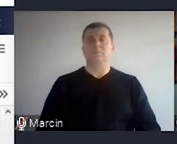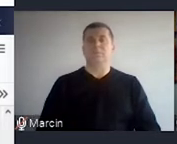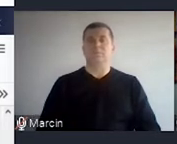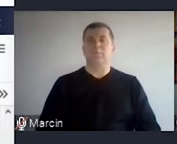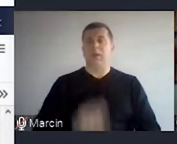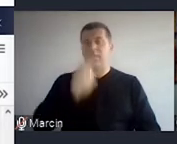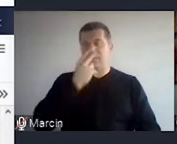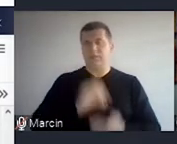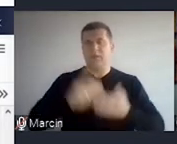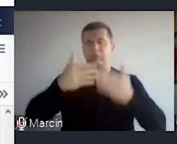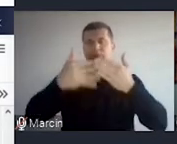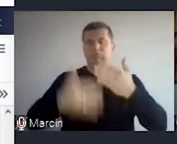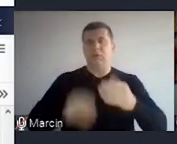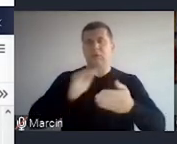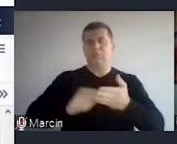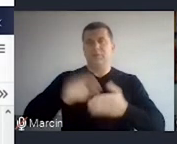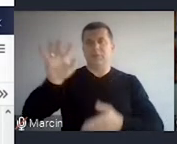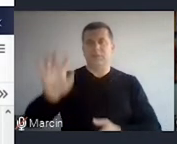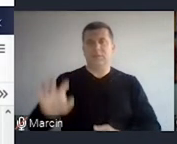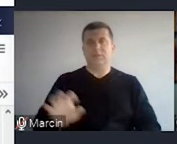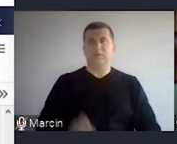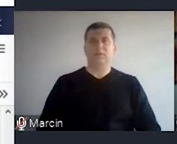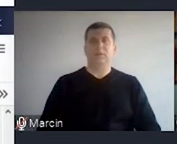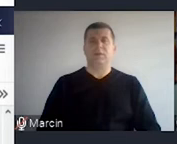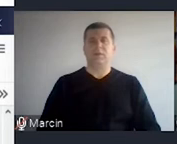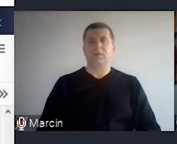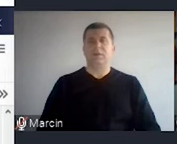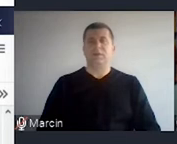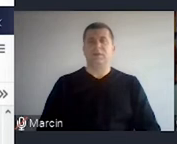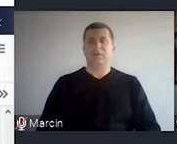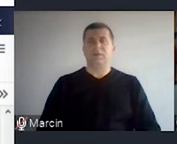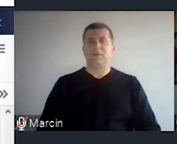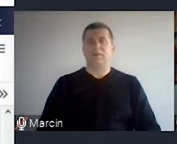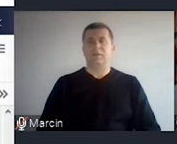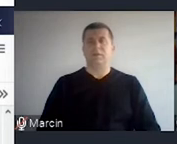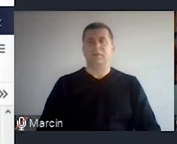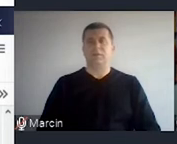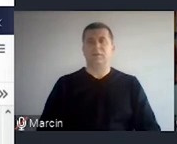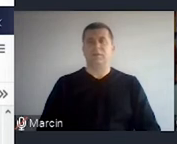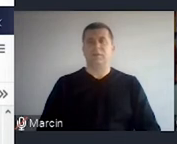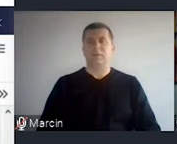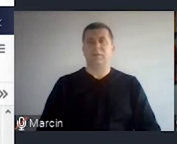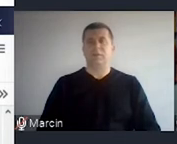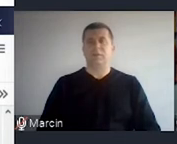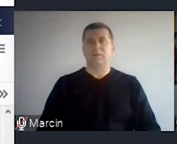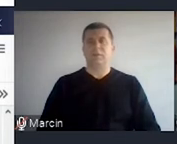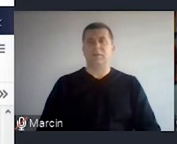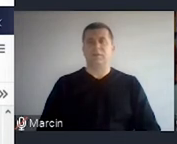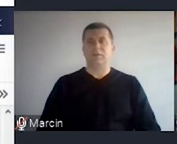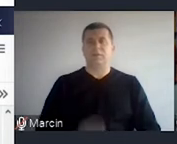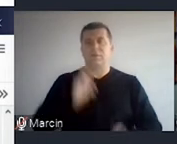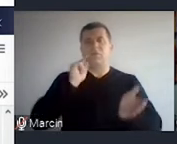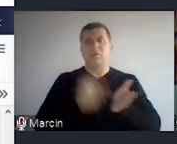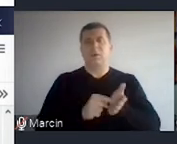Ale widzę, że się piszą. Widzę, że nie jedno pytanie się pisze. Więc kontynuuję. Będę się odnosił, jeśli się tylko pojawi. No